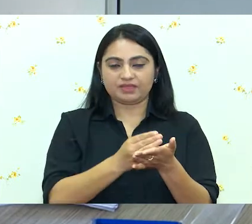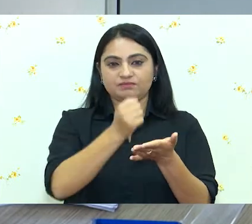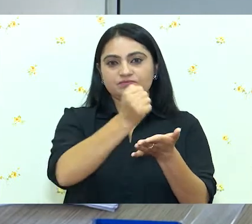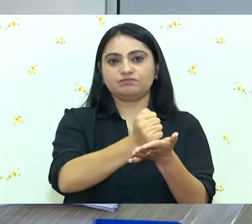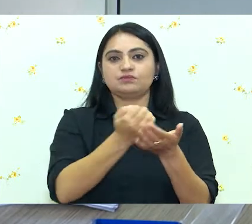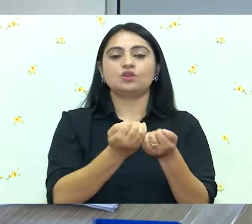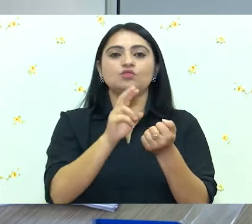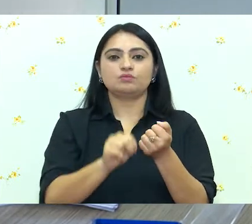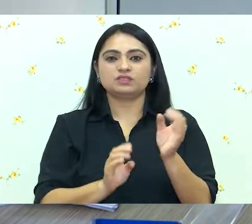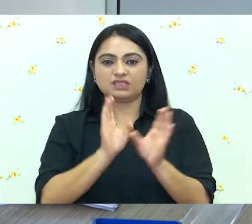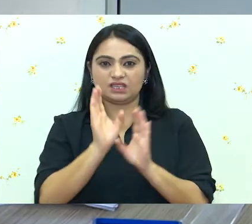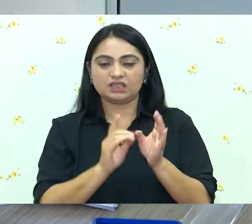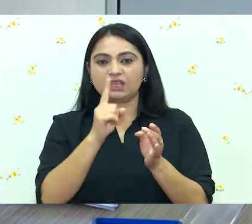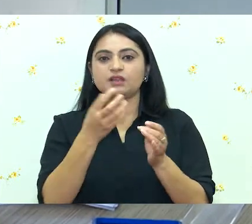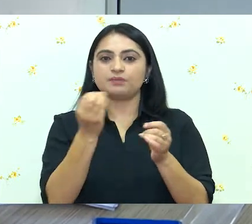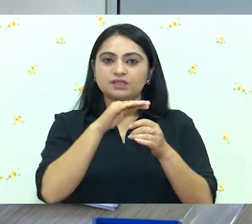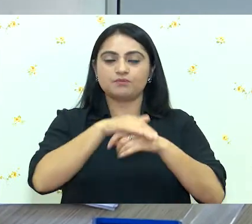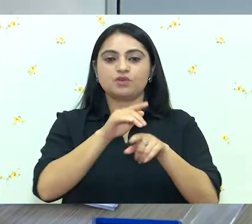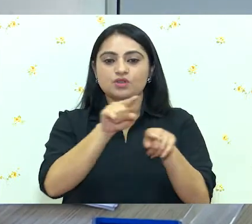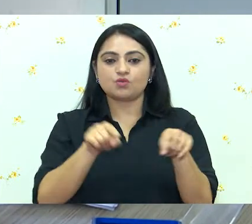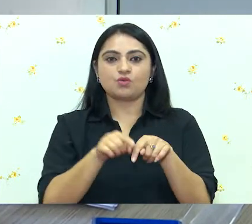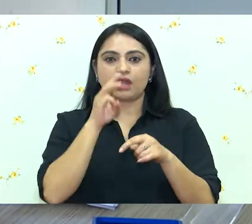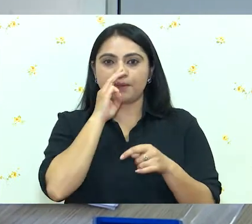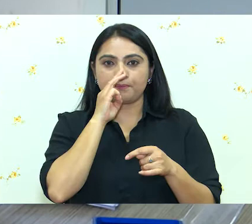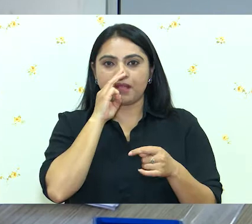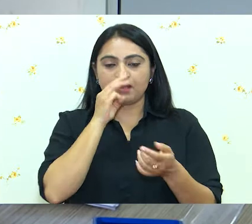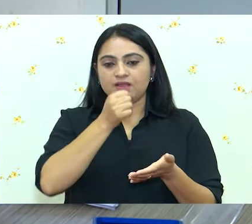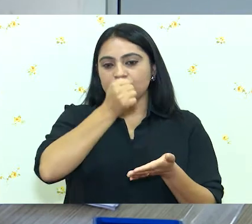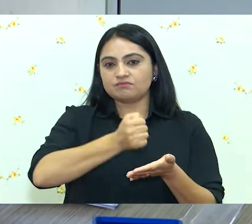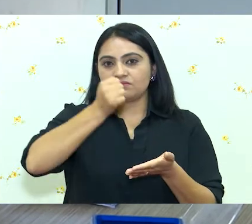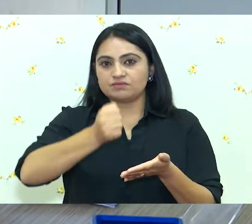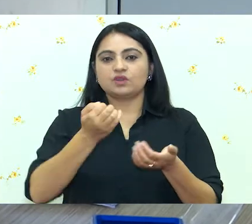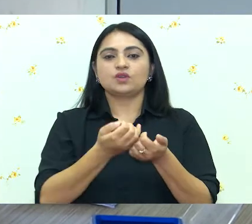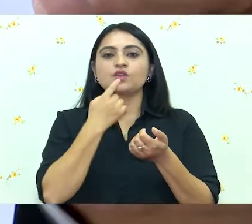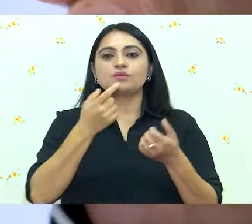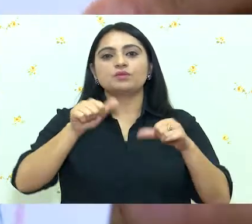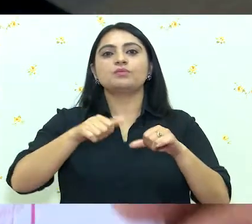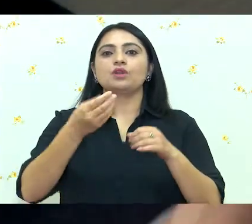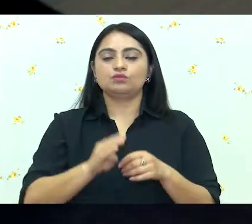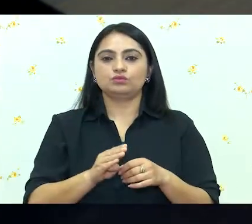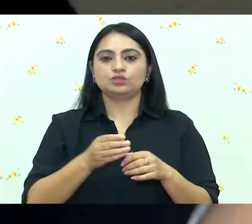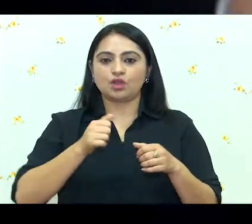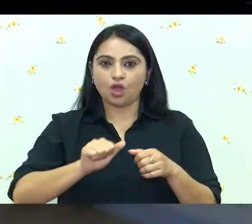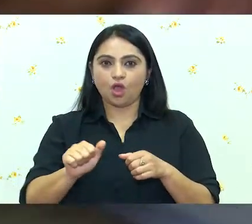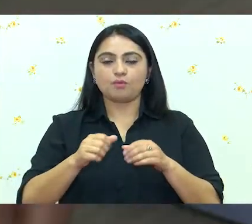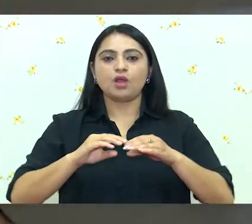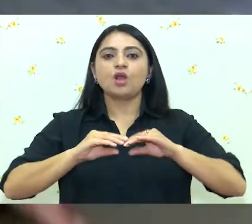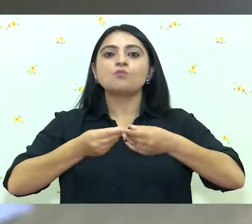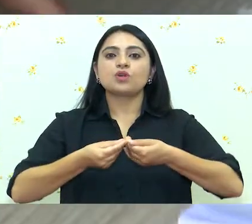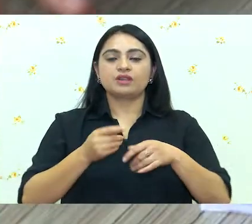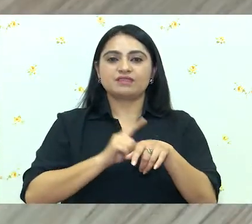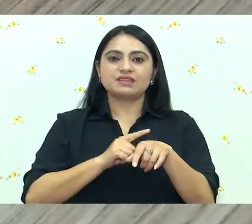लगाउनु पर्दछ। यदि एकभन्दा बढी कोठामा चाहिँ हामीले स्वस्तिक छाप लगाइयो भने त्यो मत बदर हुन्छ। र अब पट्याउँदाखेरिमा अब